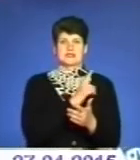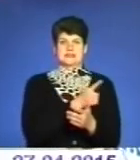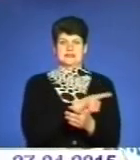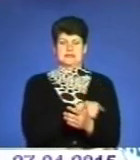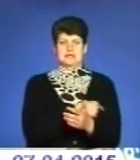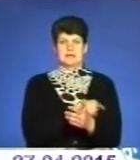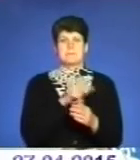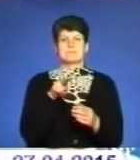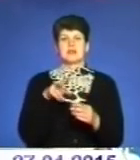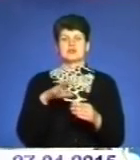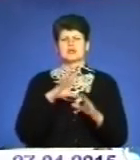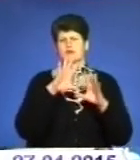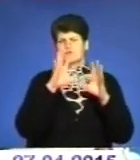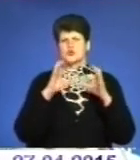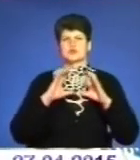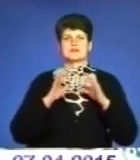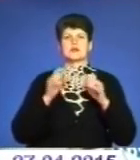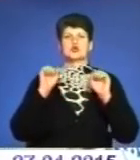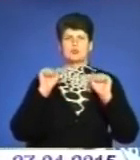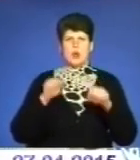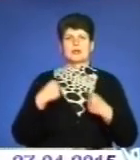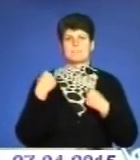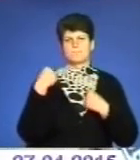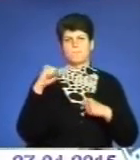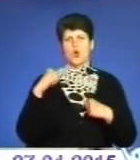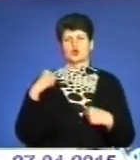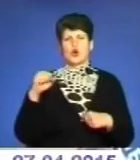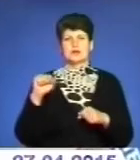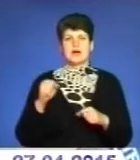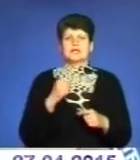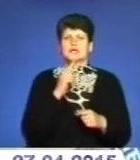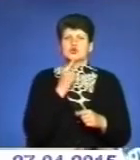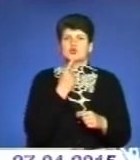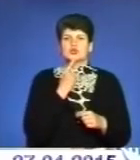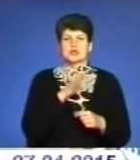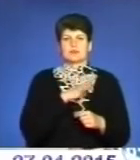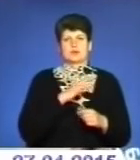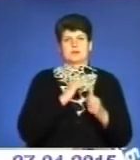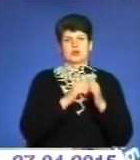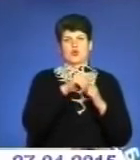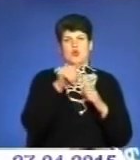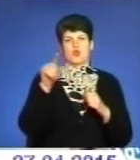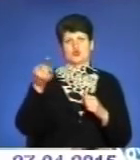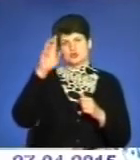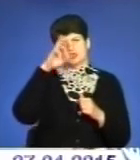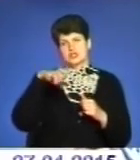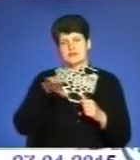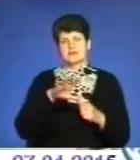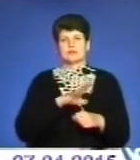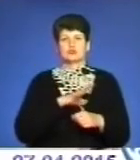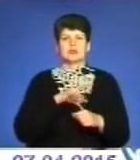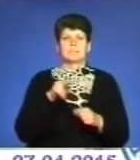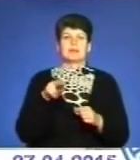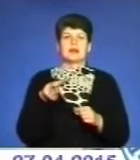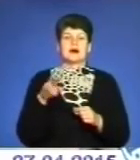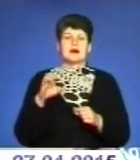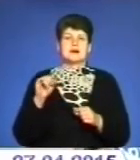присягу. Ну, враховуючи, що пласту вже 103 роки, це дуже великий термін. І